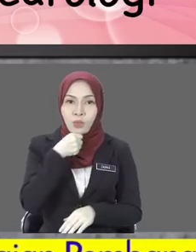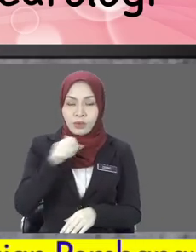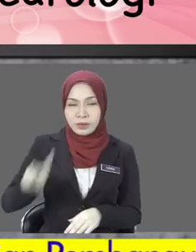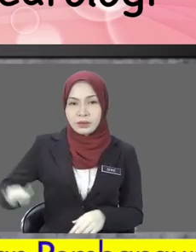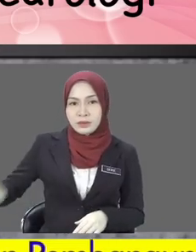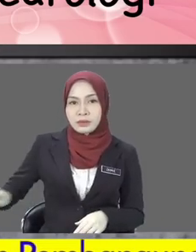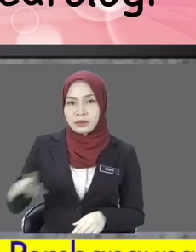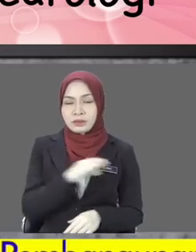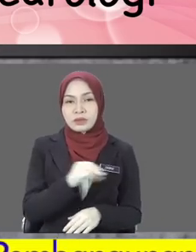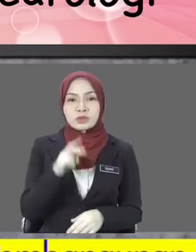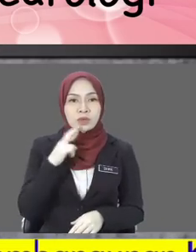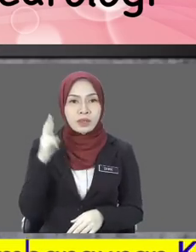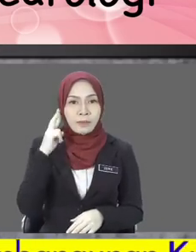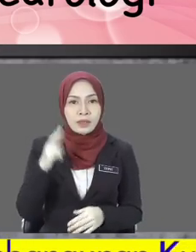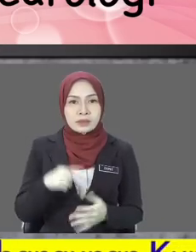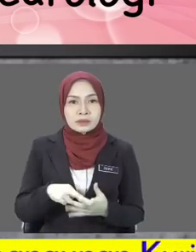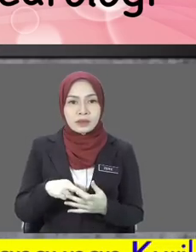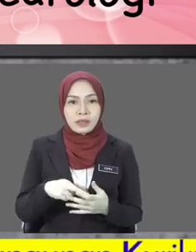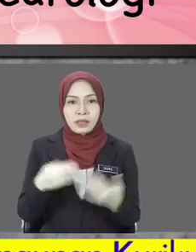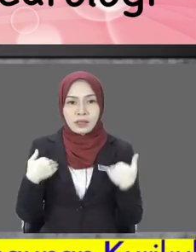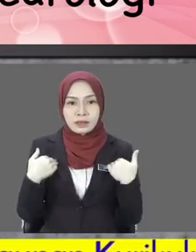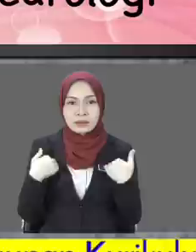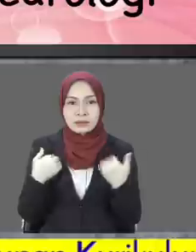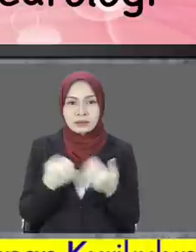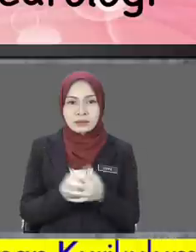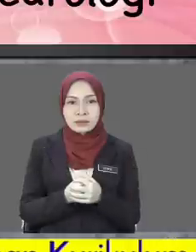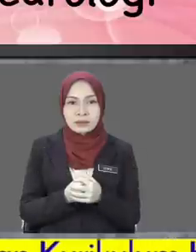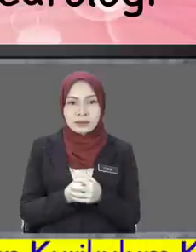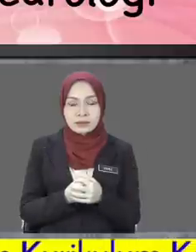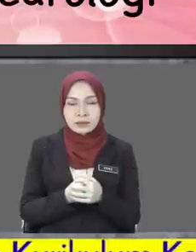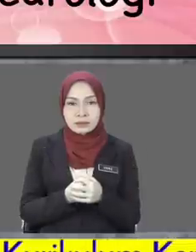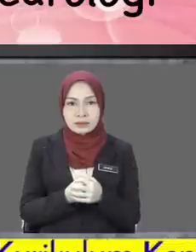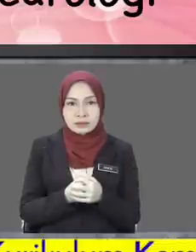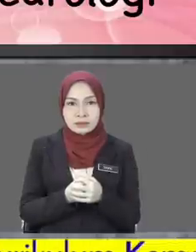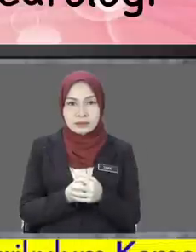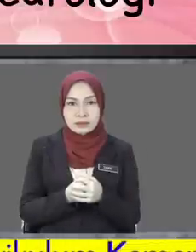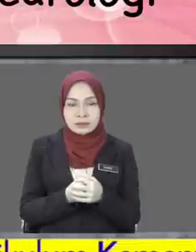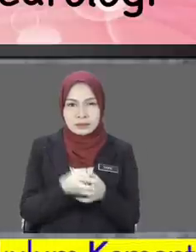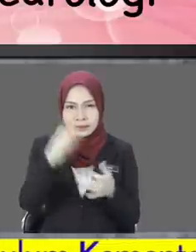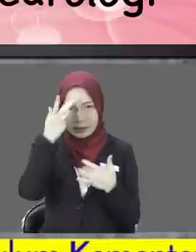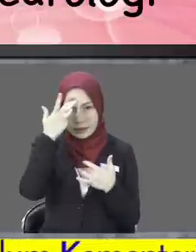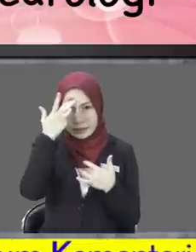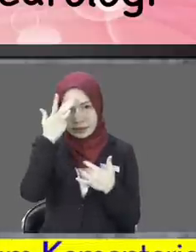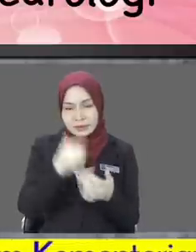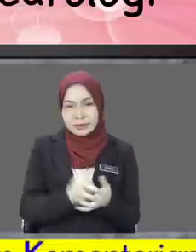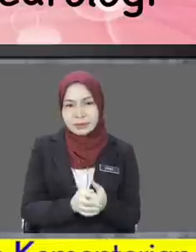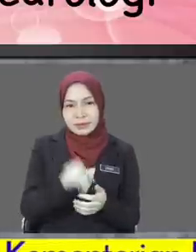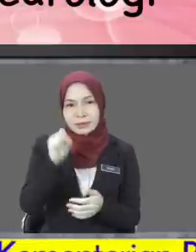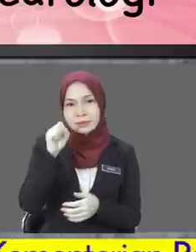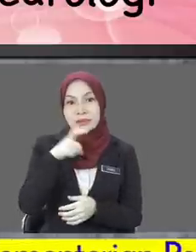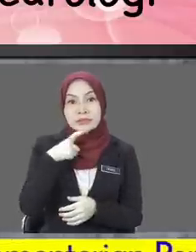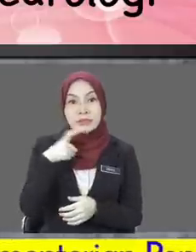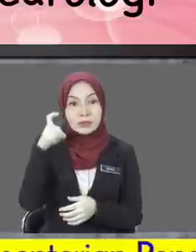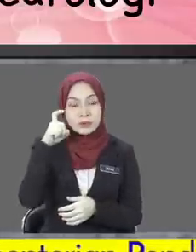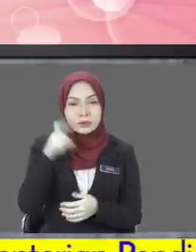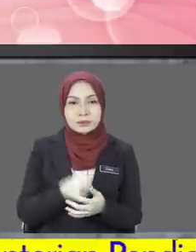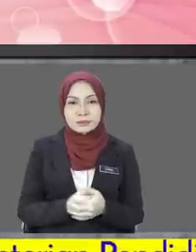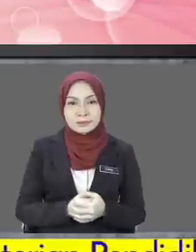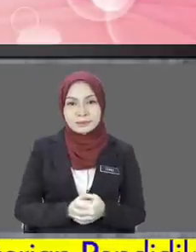remaja menghadapi penyakit kelamin dan masalah neurologi terutama berkaitan seksualitas